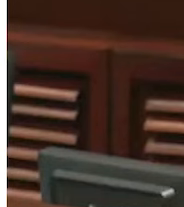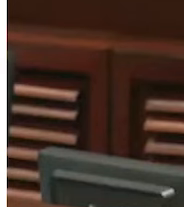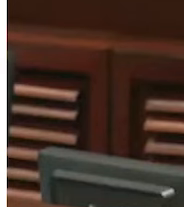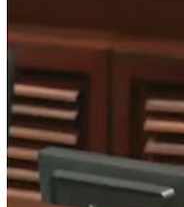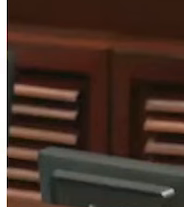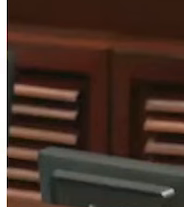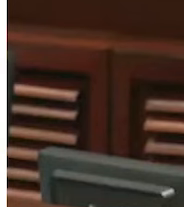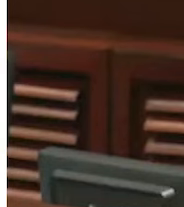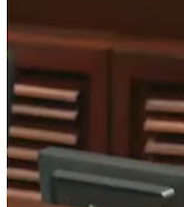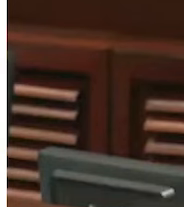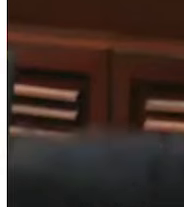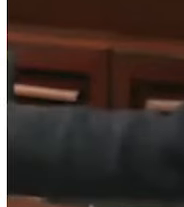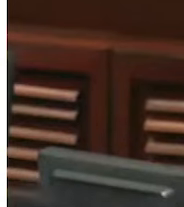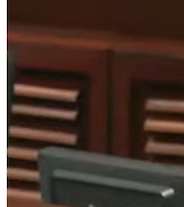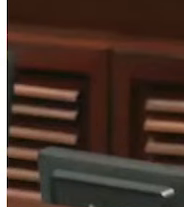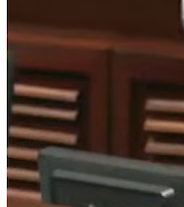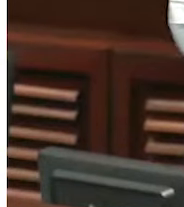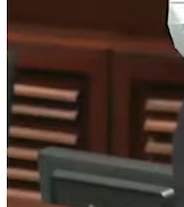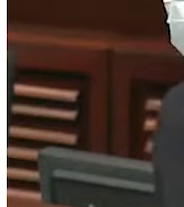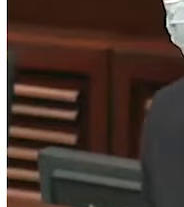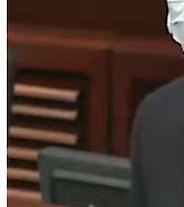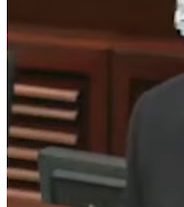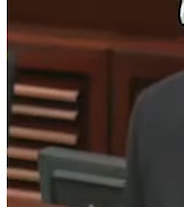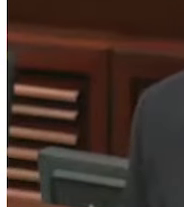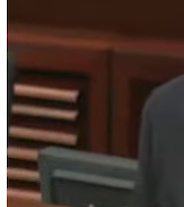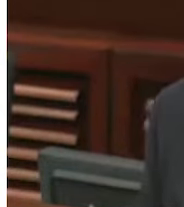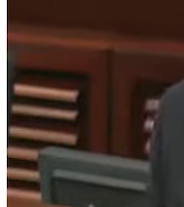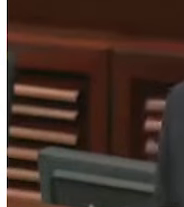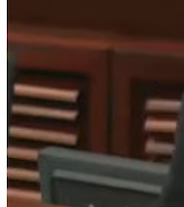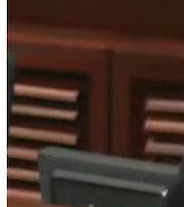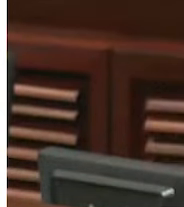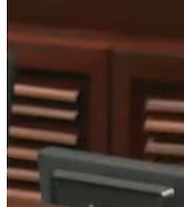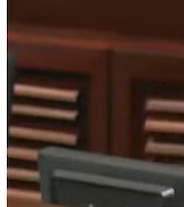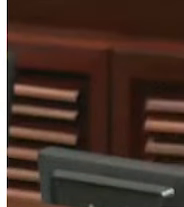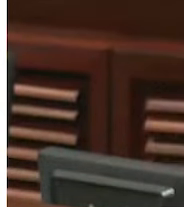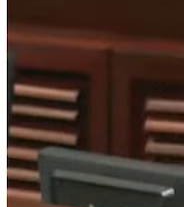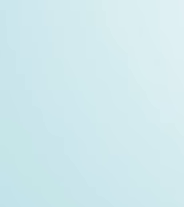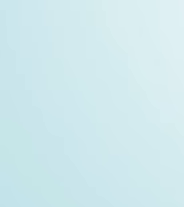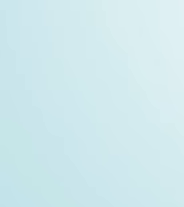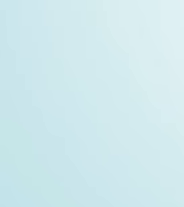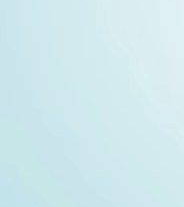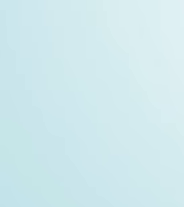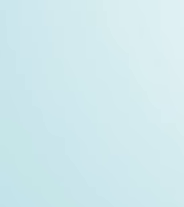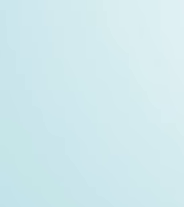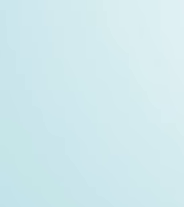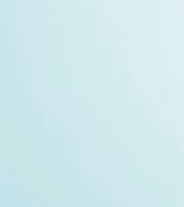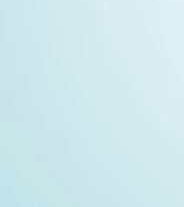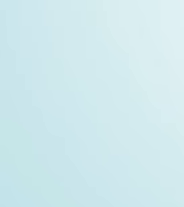加信心咧。冇信心，頭先好似一開頭李慧瓊議員所講嘅，講乜都冇用啦。